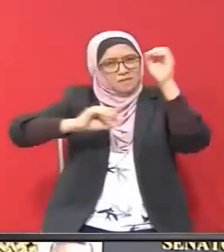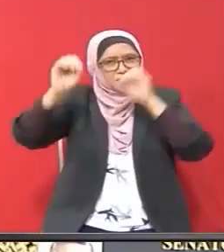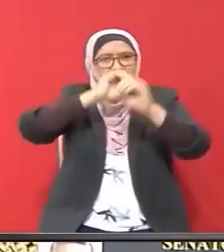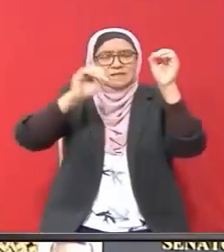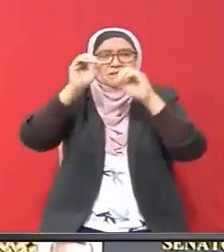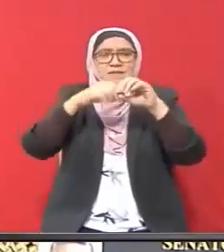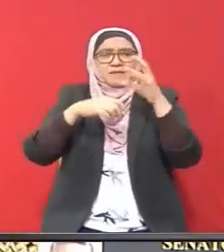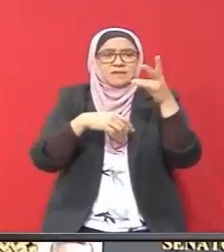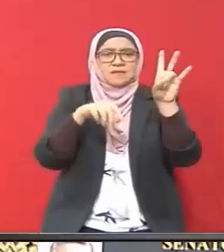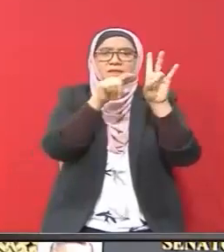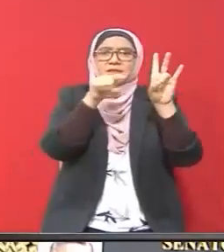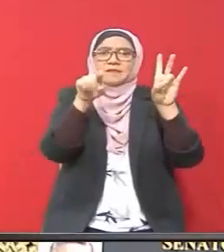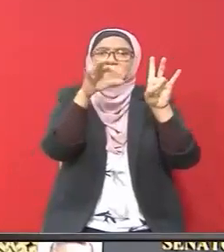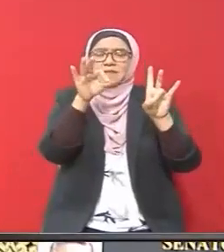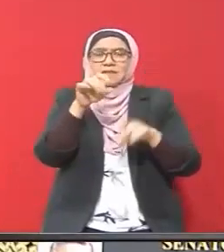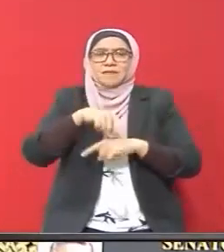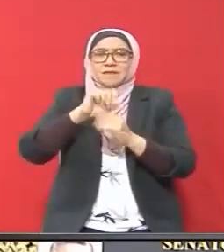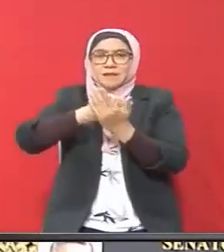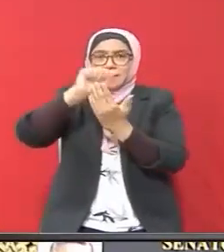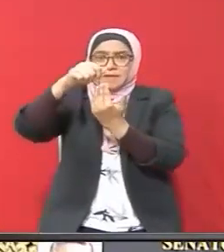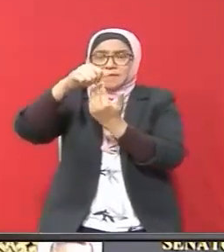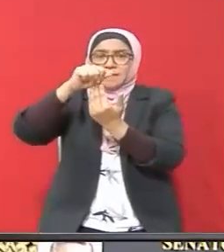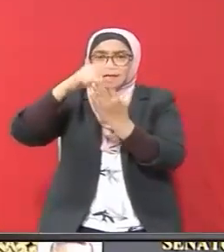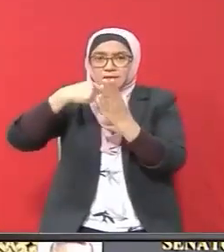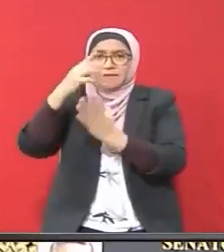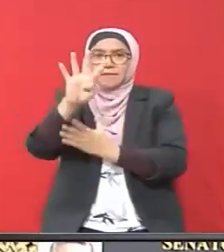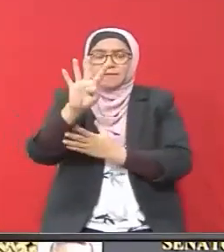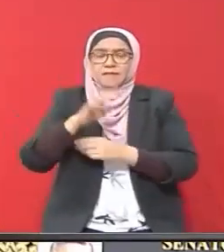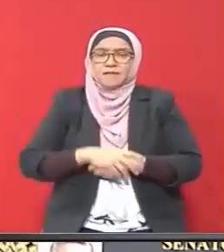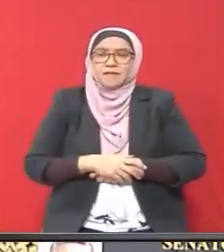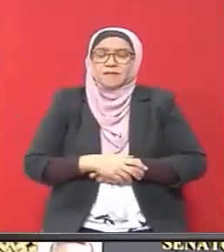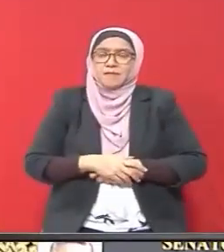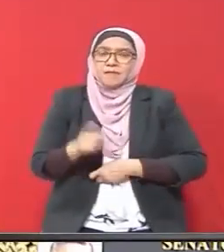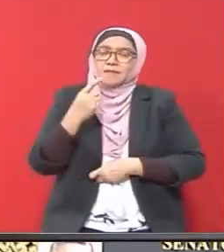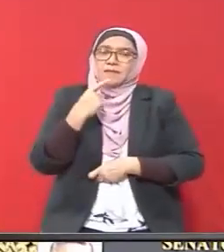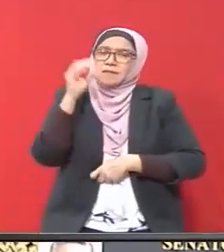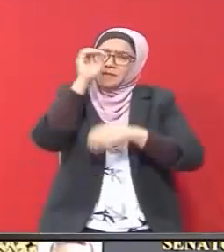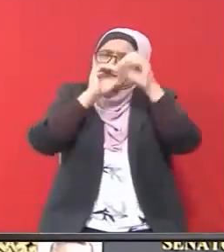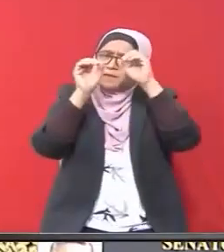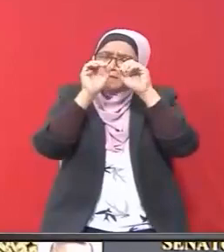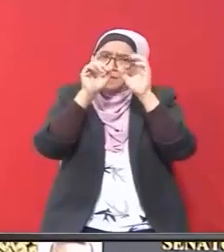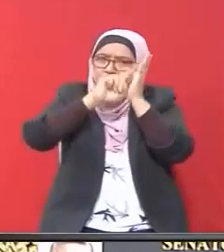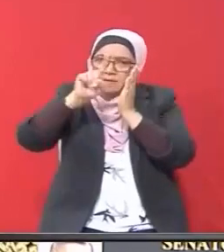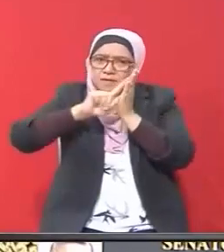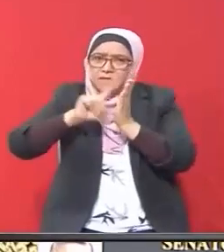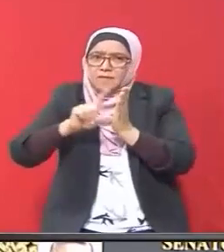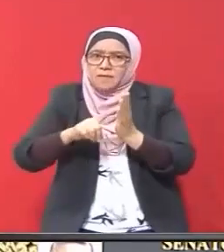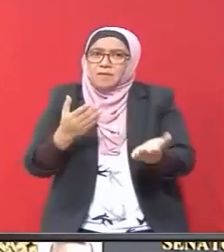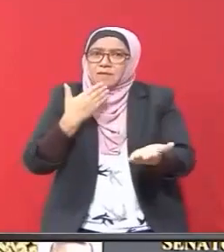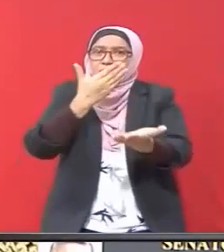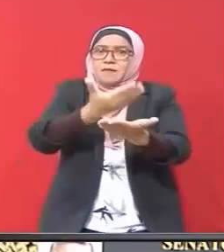APR 23 awan ini bertujuan untuk melihat penerimaan dan keberkesanan penggunaan